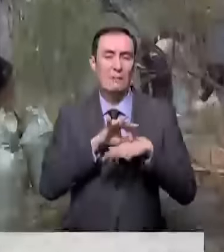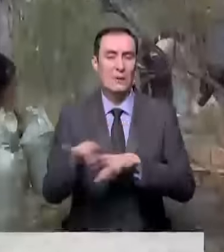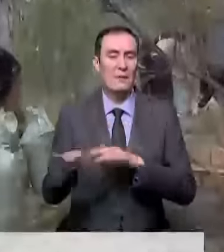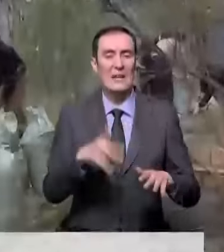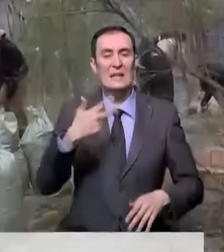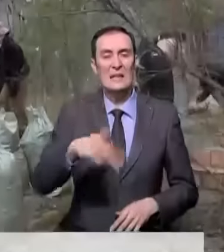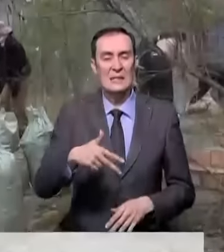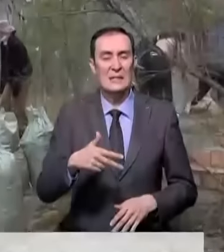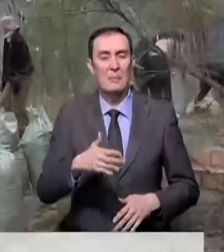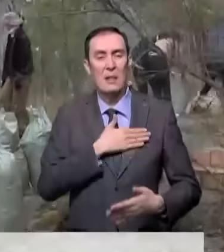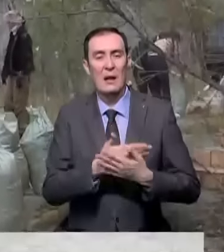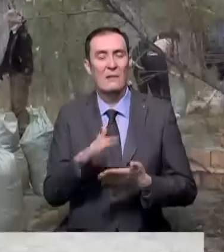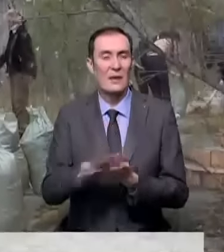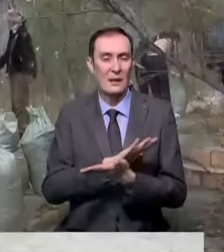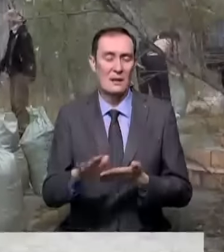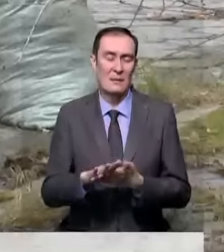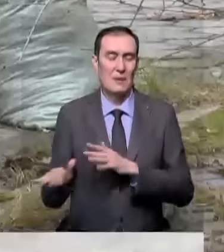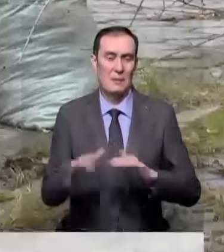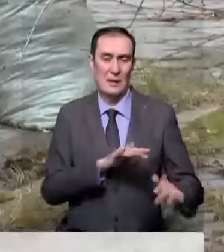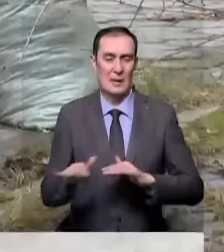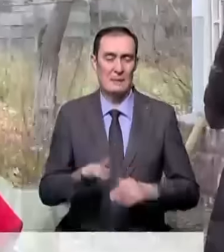больше 30 благотворительных мероприятий.